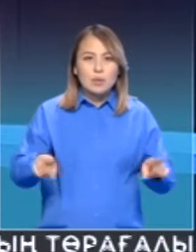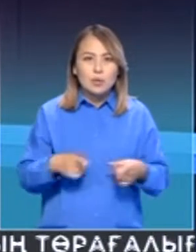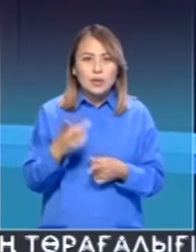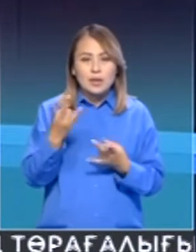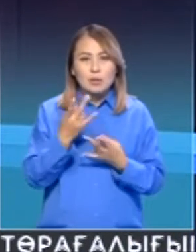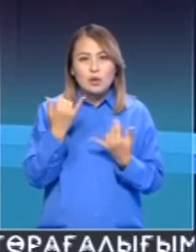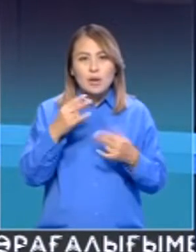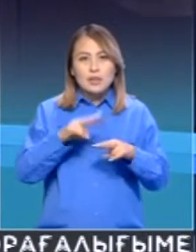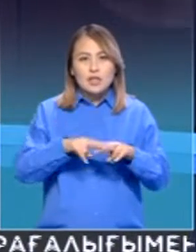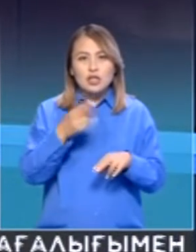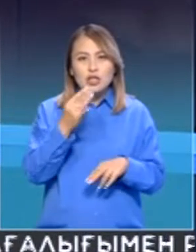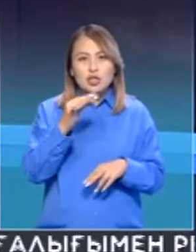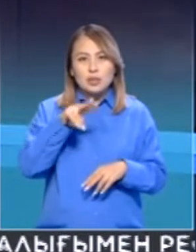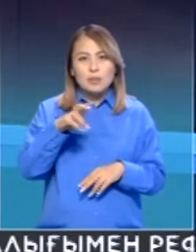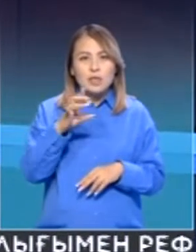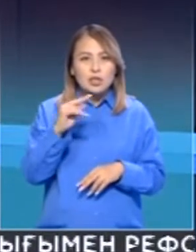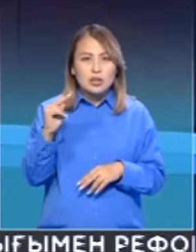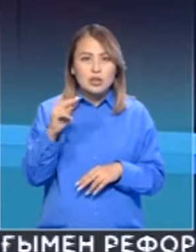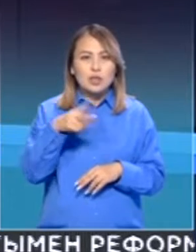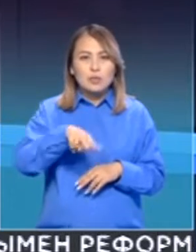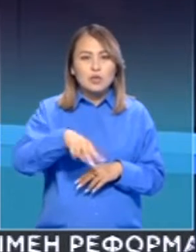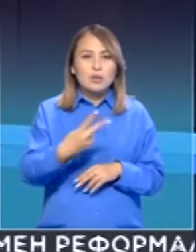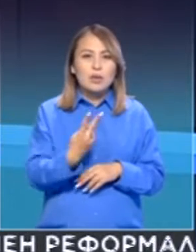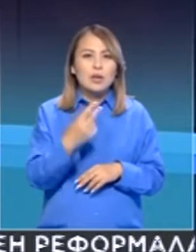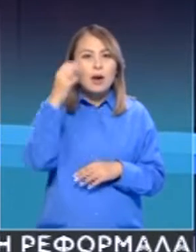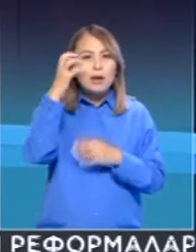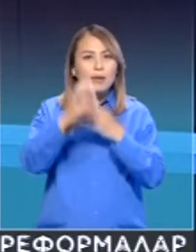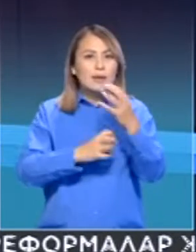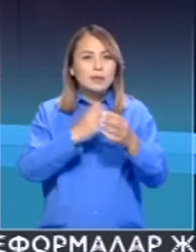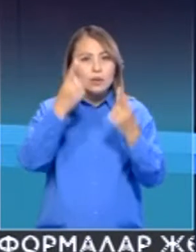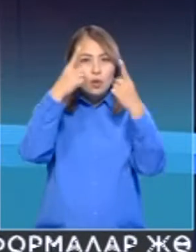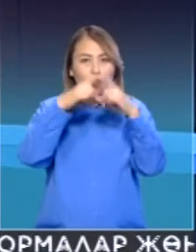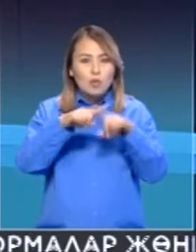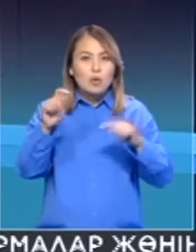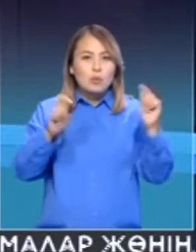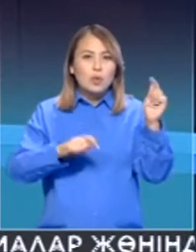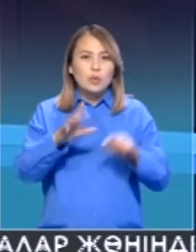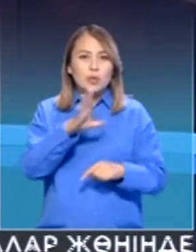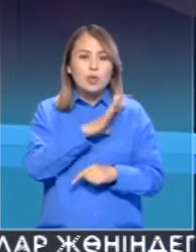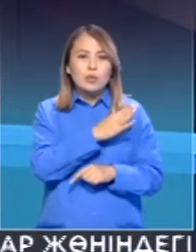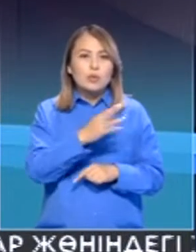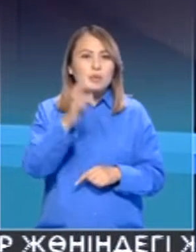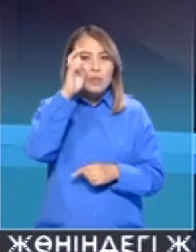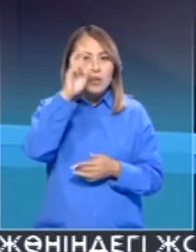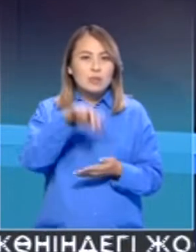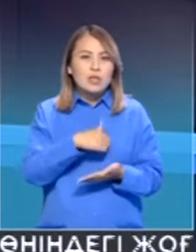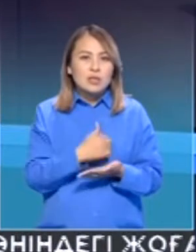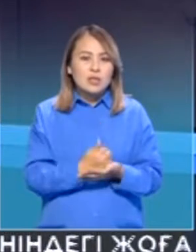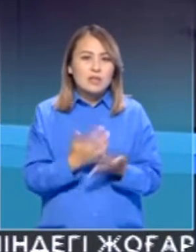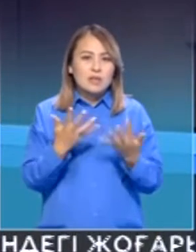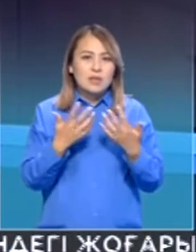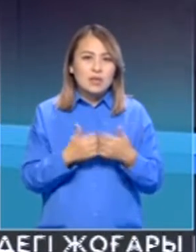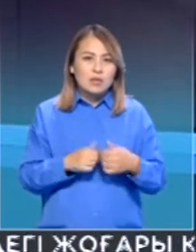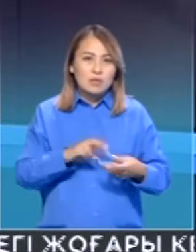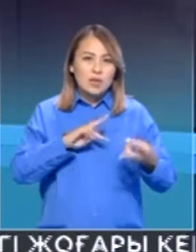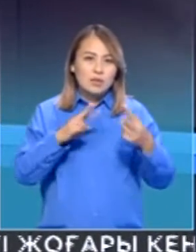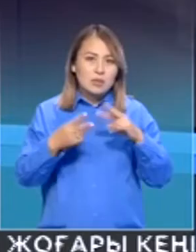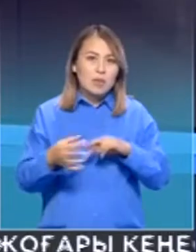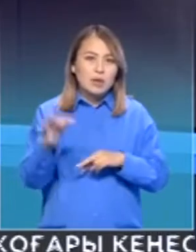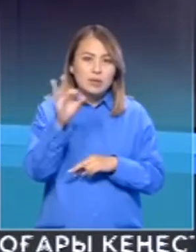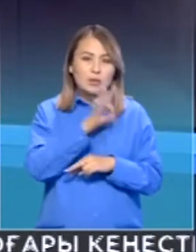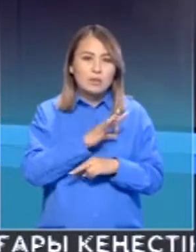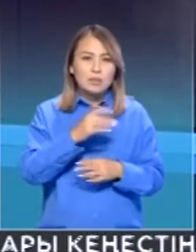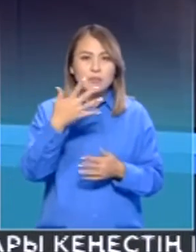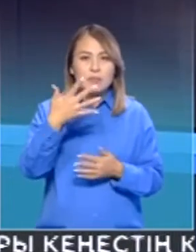дамыту керек. Бүгін Астанада Digital Bridge 2022 халықаралық технологиялық форум өтті. Онда мемлекет басшысы цифрлық